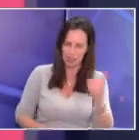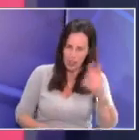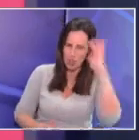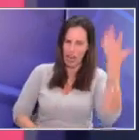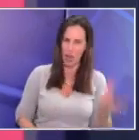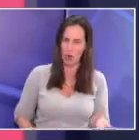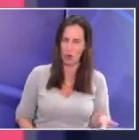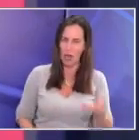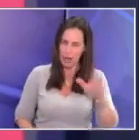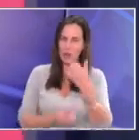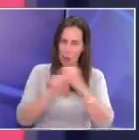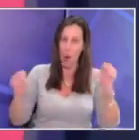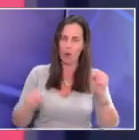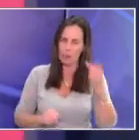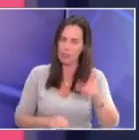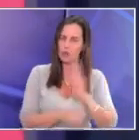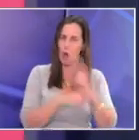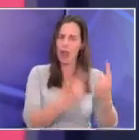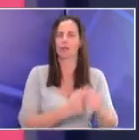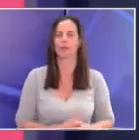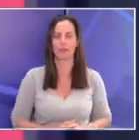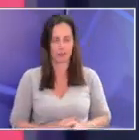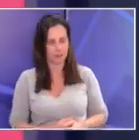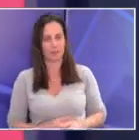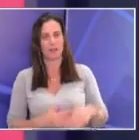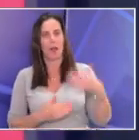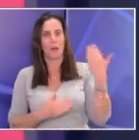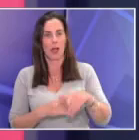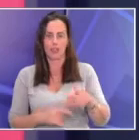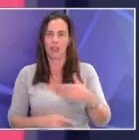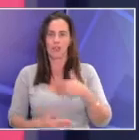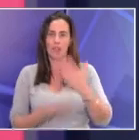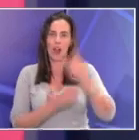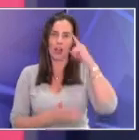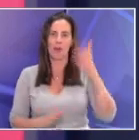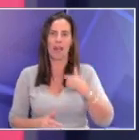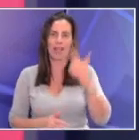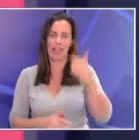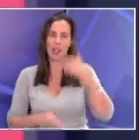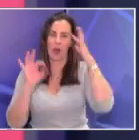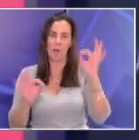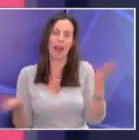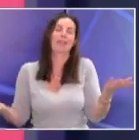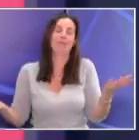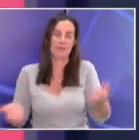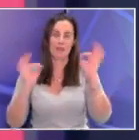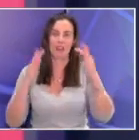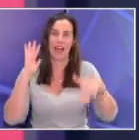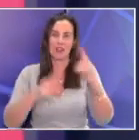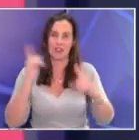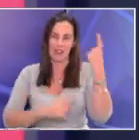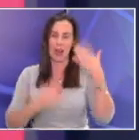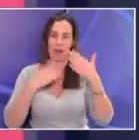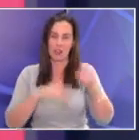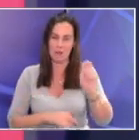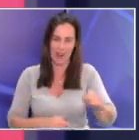השתגענו? גם דמוקרטיה צריכה להגן על עצמה. בסוף היום הזה, אני כבר לא יודע מה נראה לי נורמלי או לא נורמלי, במיוחד אחרי מה שקרה